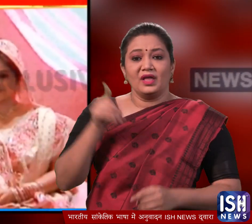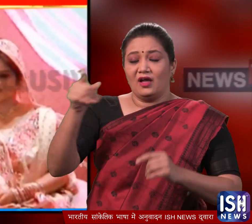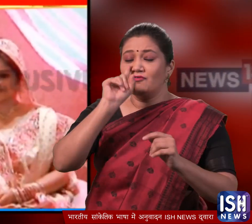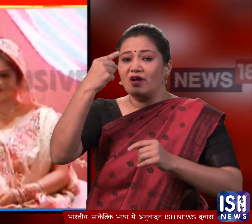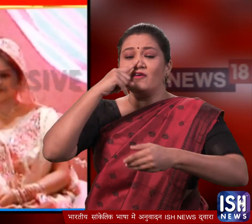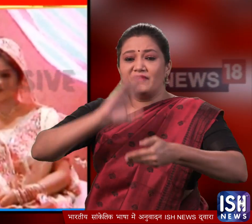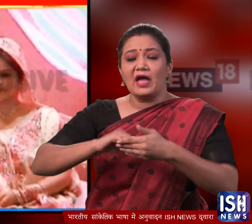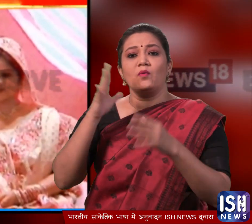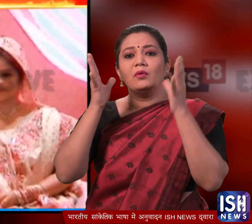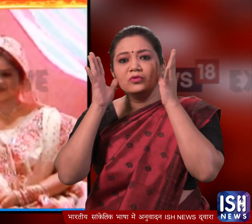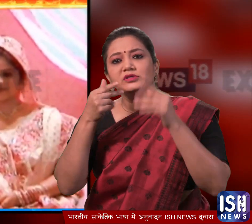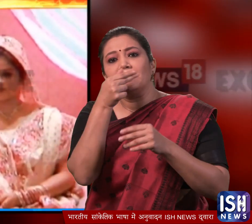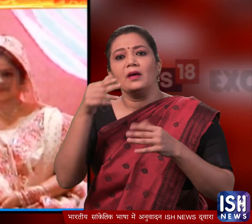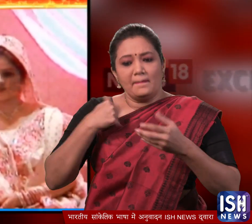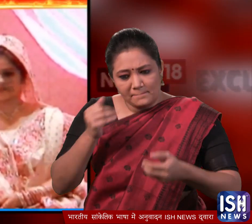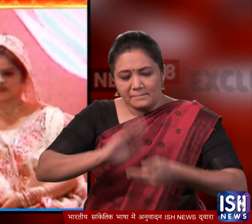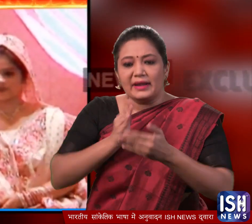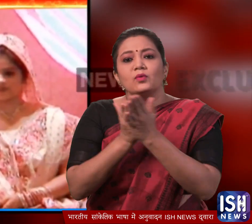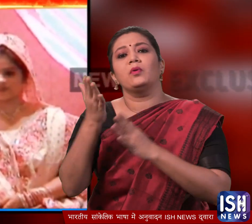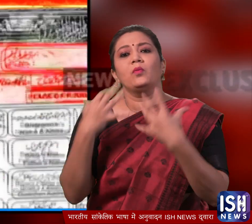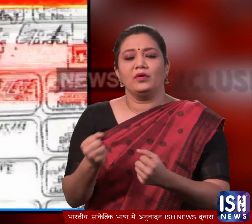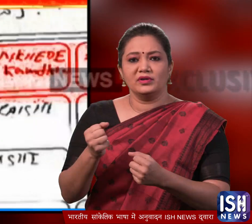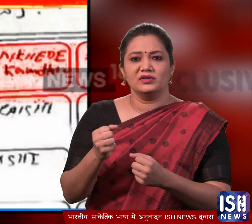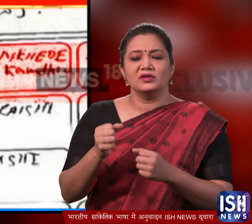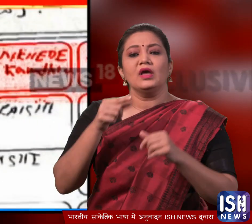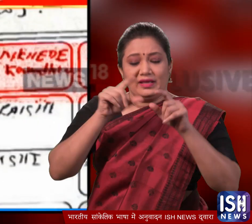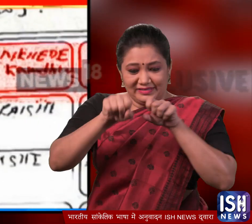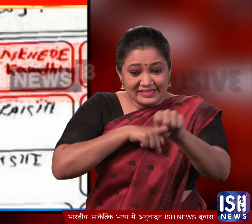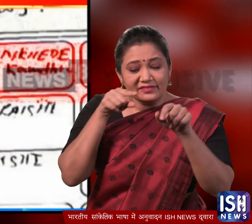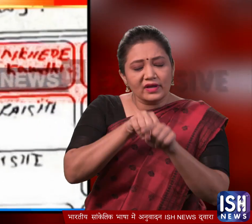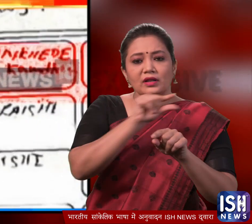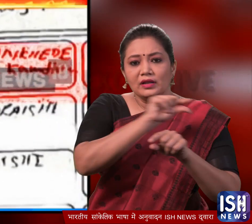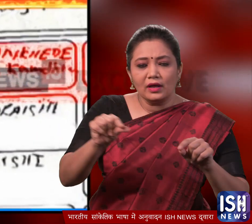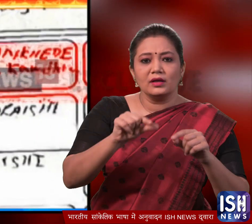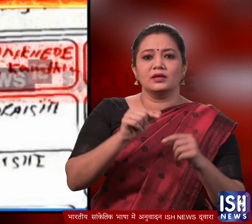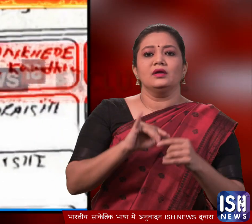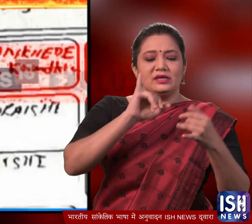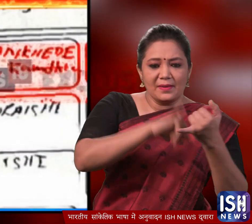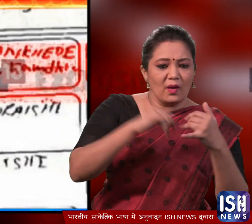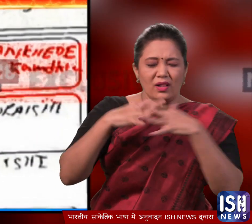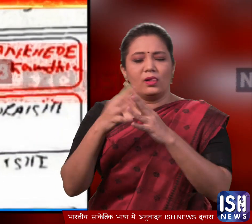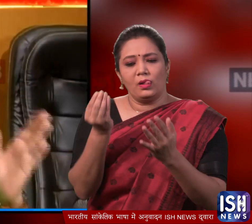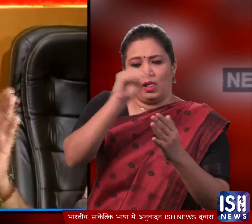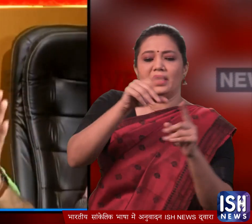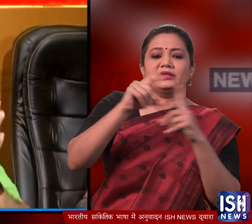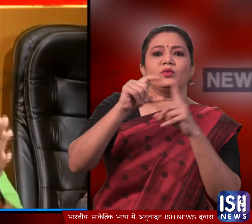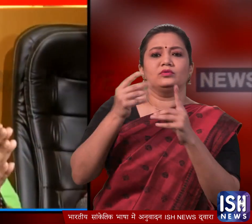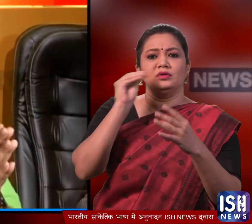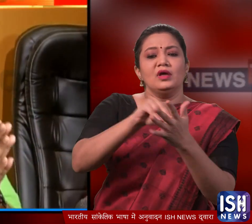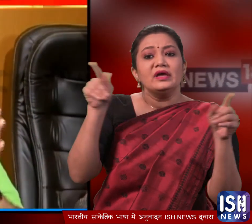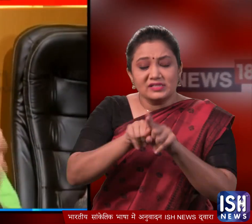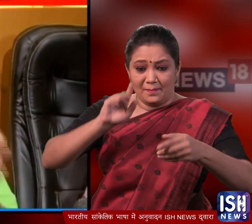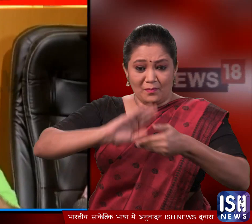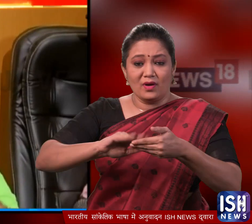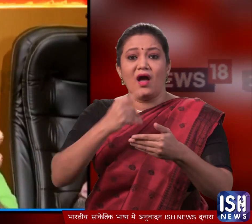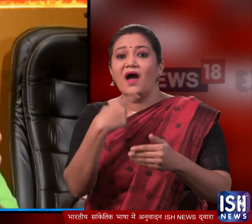की पहली पत्नी की इच्छा इस्लाम के मुताबिक शादी करने की थी, इसलिए निकाहनामे में नाम के साथ दाऊद जोड़ दिया गया था। दोनों एक जात